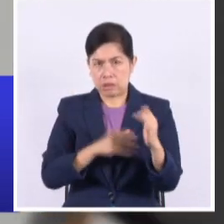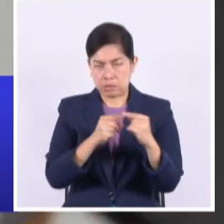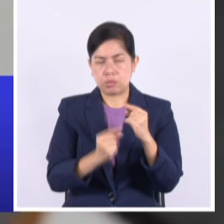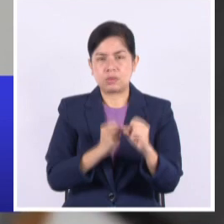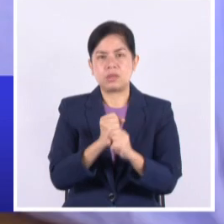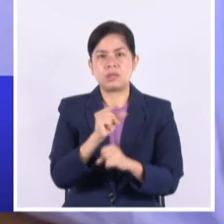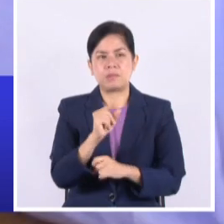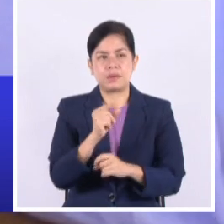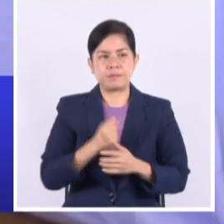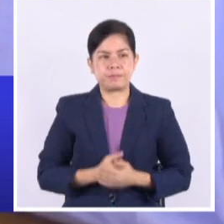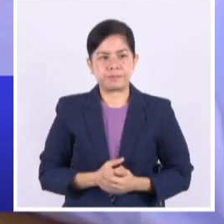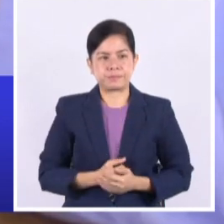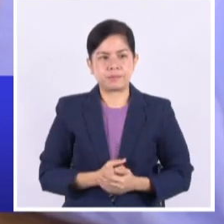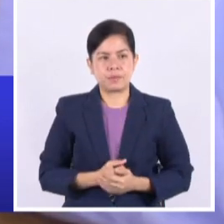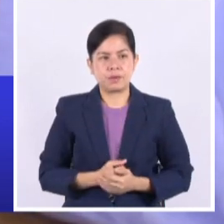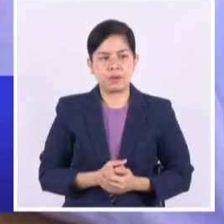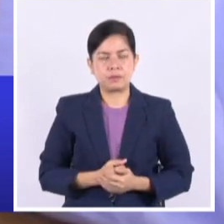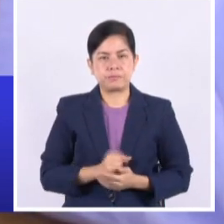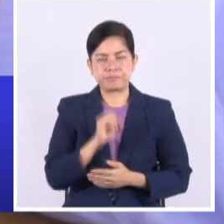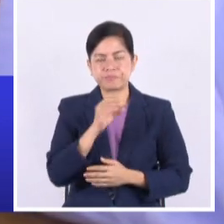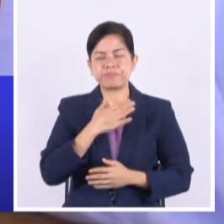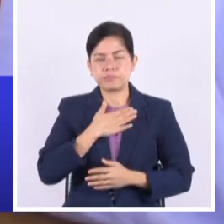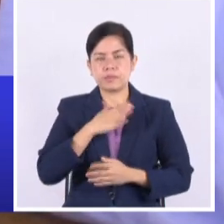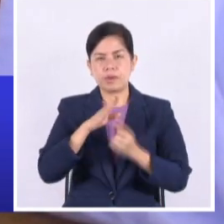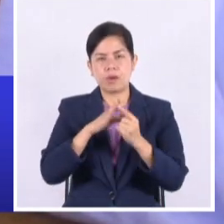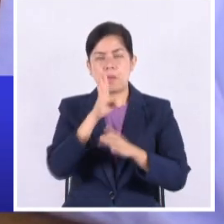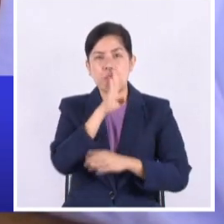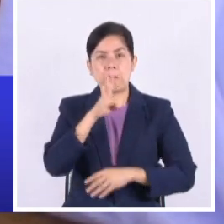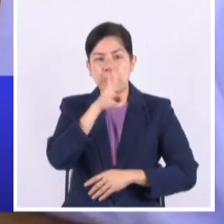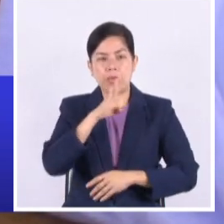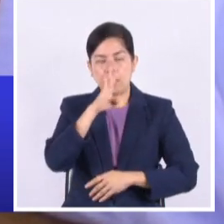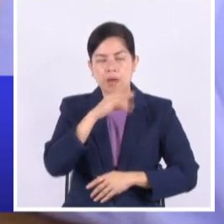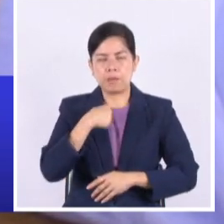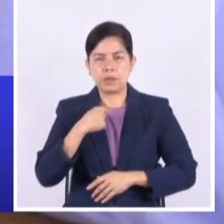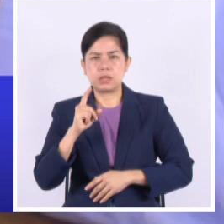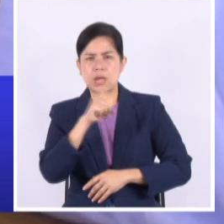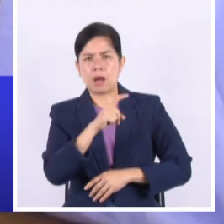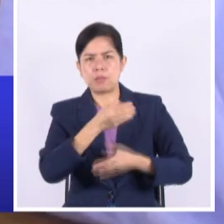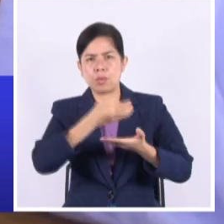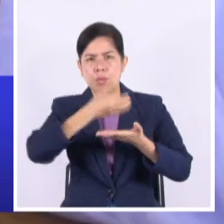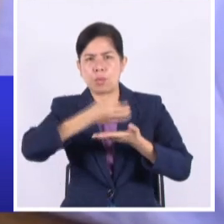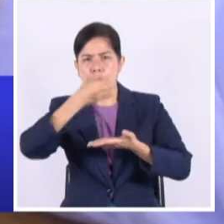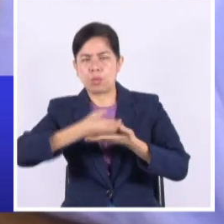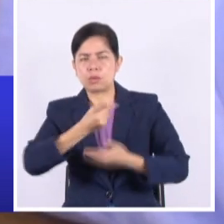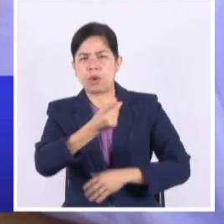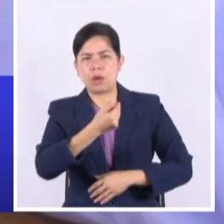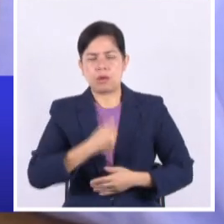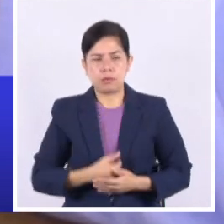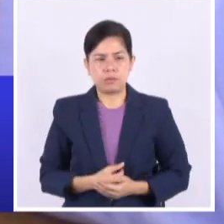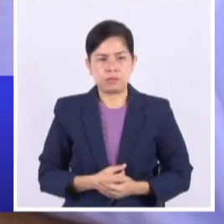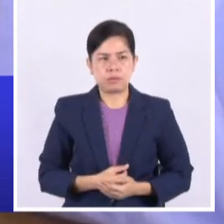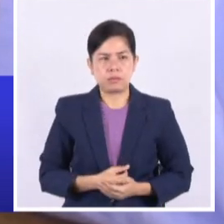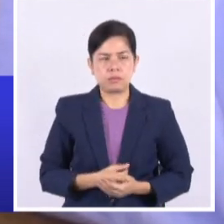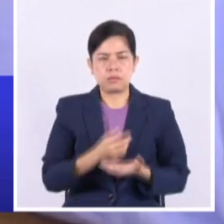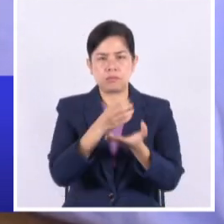เอาเก็บตังค์เก็บแล ้วเออดื่มเยอะว่าก ี่ขวดคร ับ โอ้ถ้าขวด